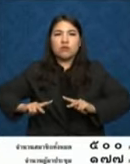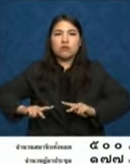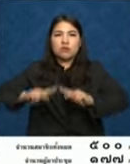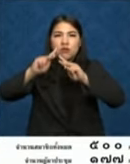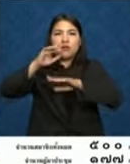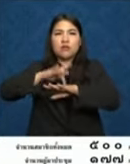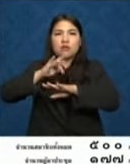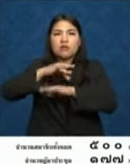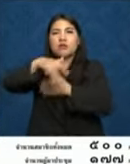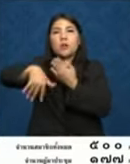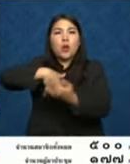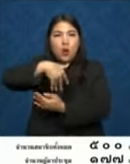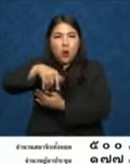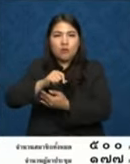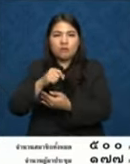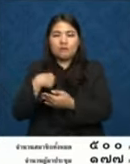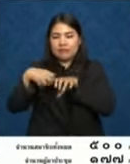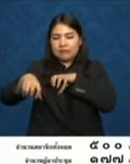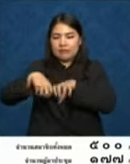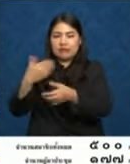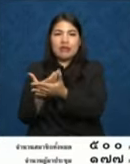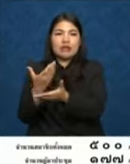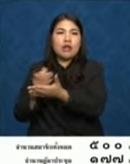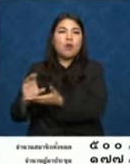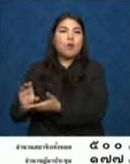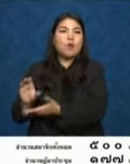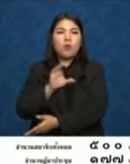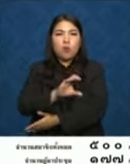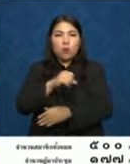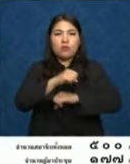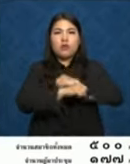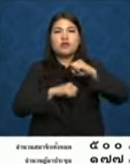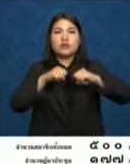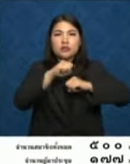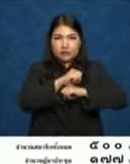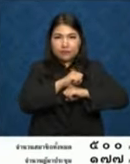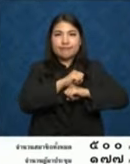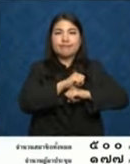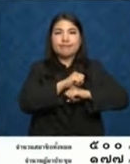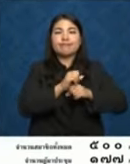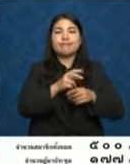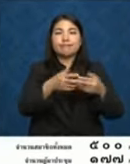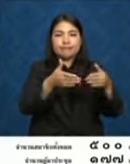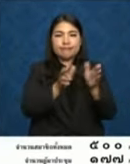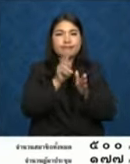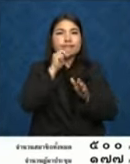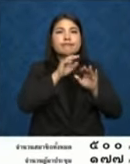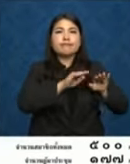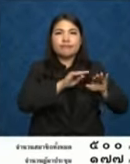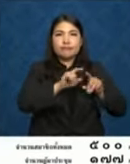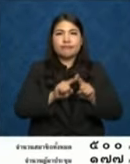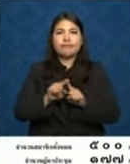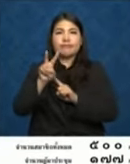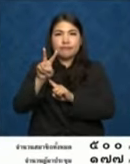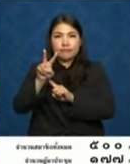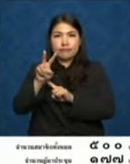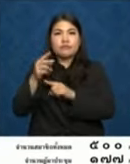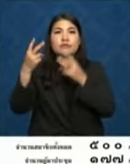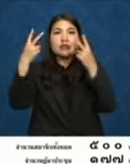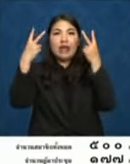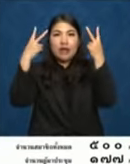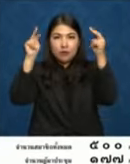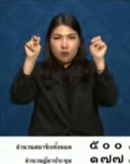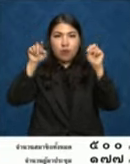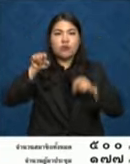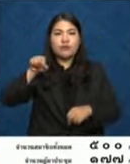รธรรมชาติและสิ่งแวดล้อมนะครับจัดสรรงบประมาณเพื่อก่อสร้างอ่างเก็บน้ำด้วยครับเรื่องที่2ได้รับเรื่องร้องทุกข์จากท่านนายกสุนทราภควรก